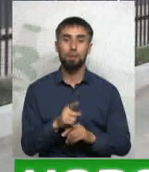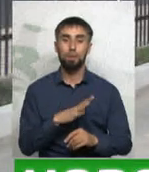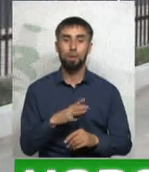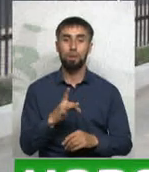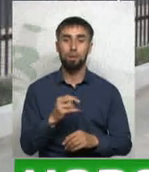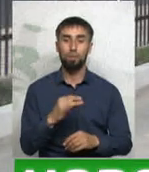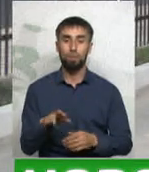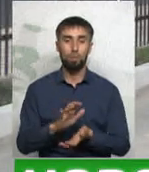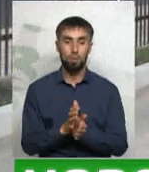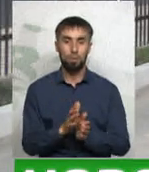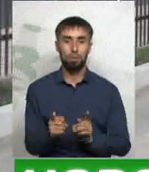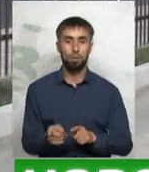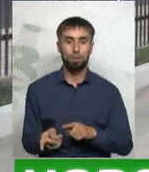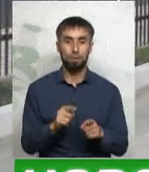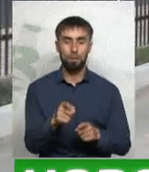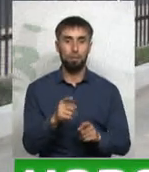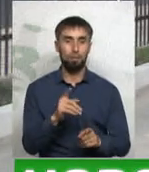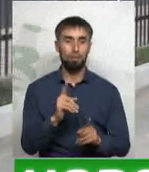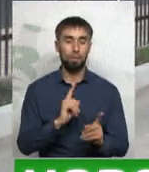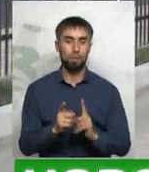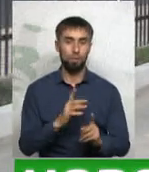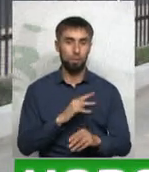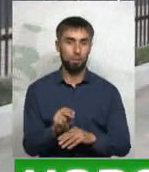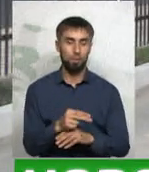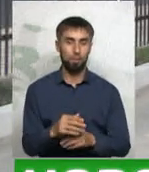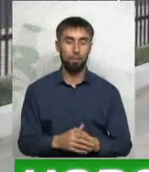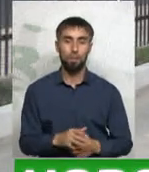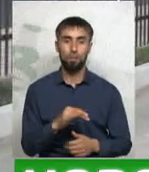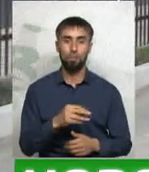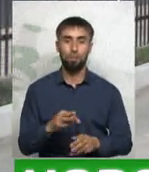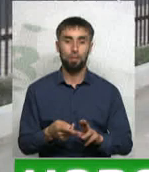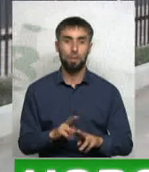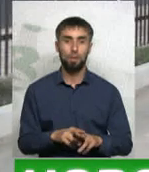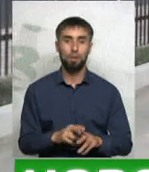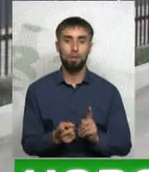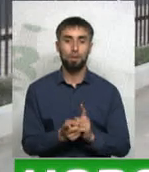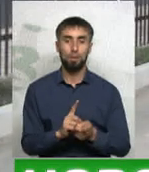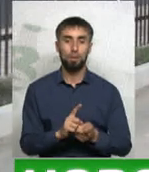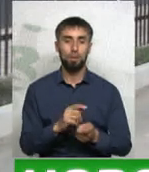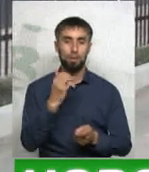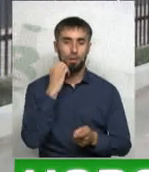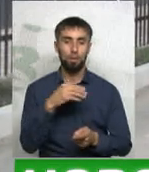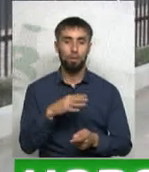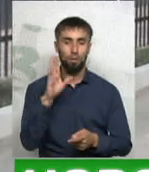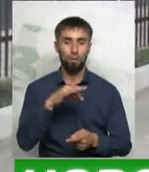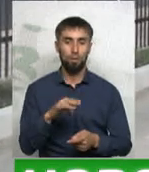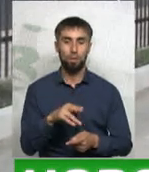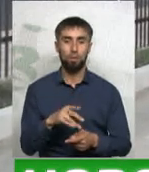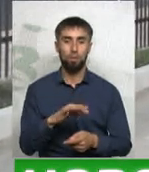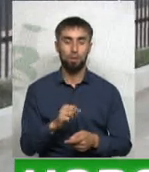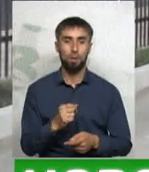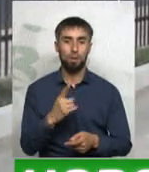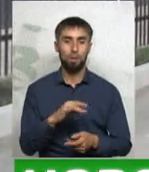Рабочую, благоустроив вот параллельно данную улицу Моздокскую. И помимо этого, замена ветхого водопровода, это нагнетающая труба, одна